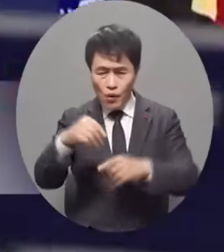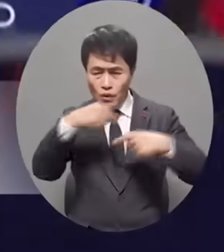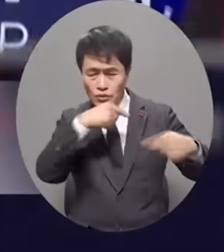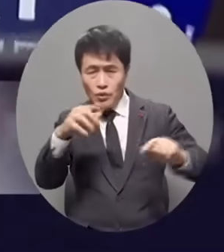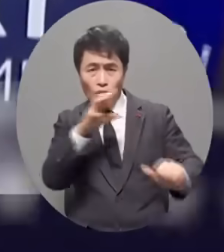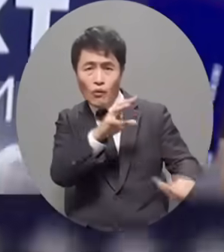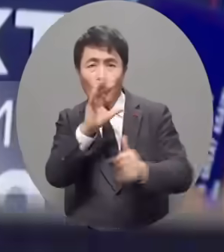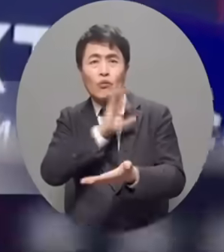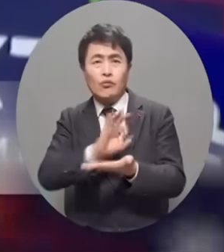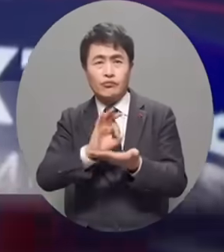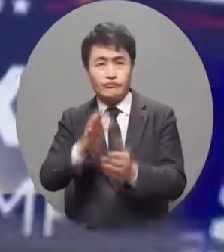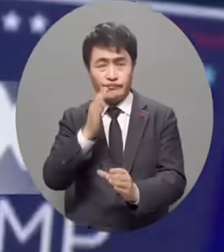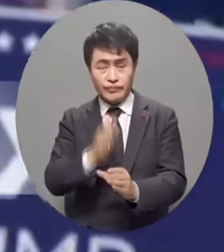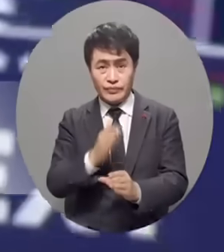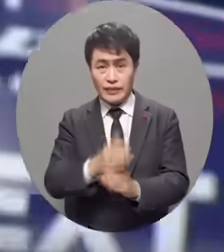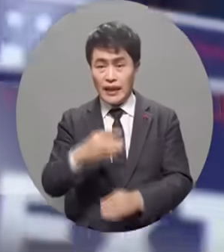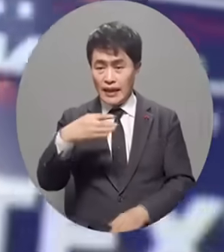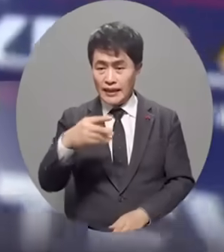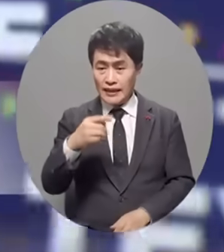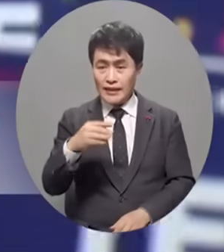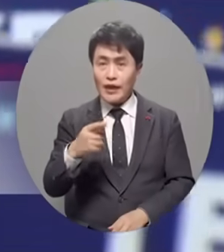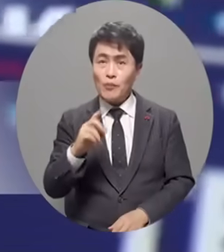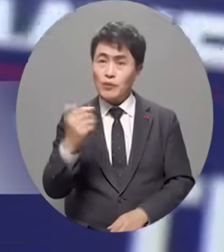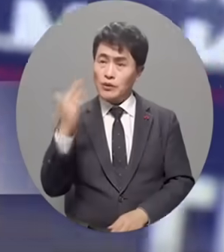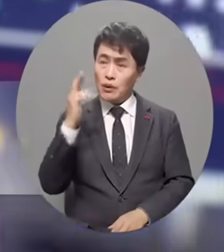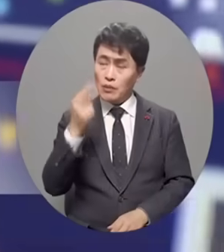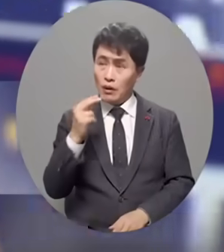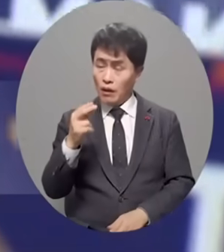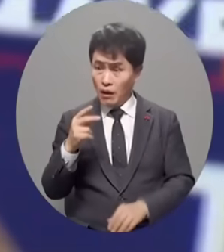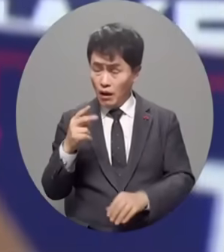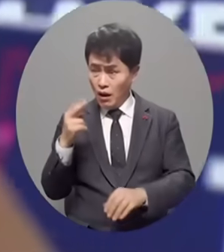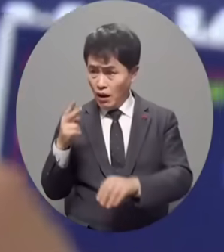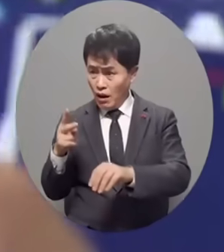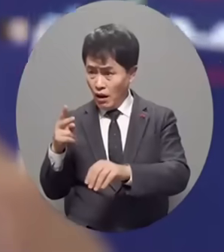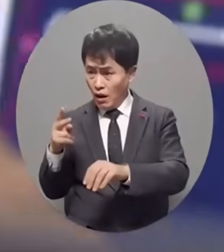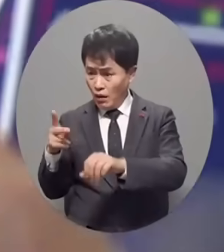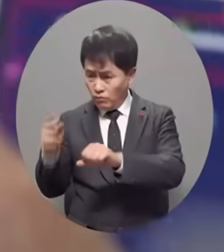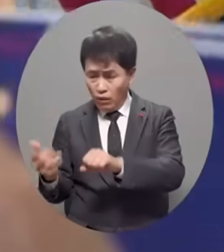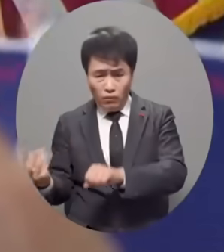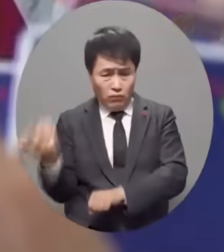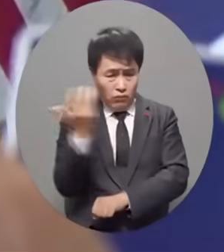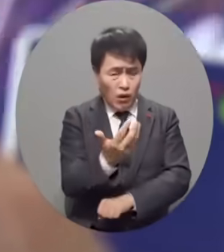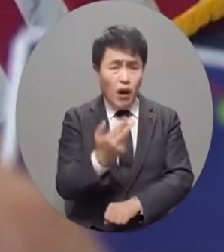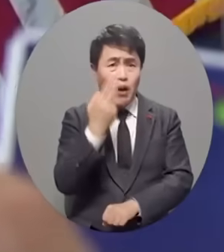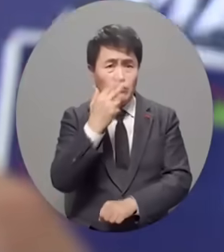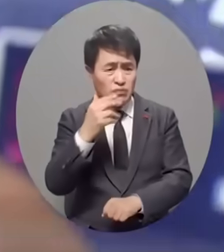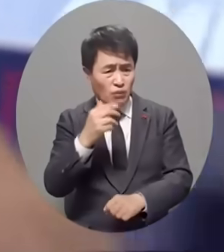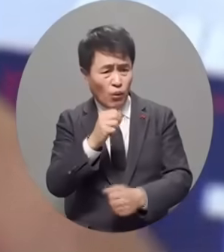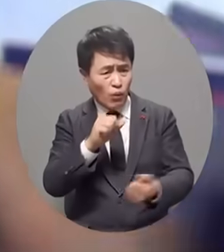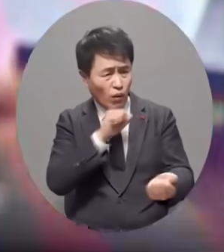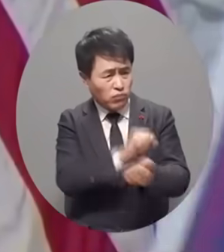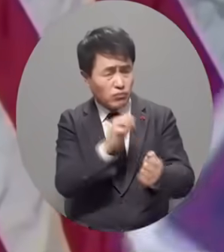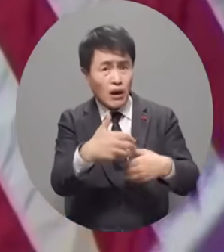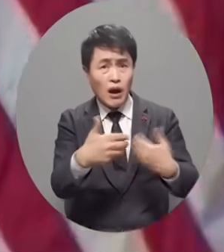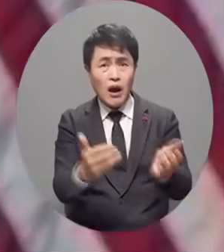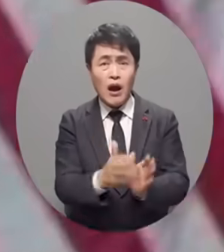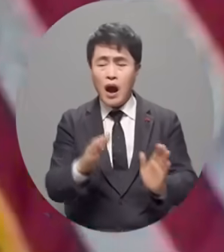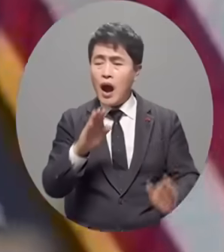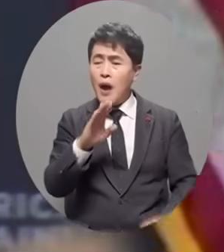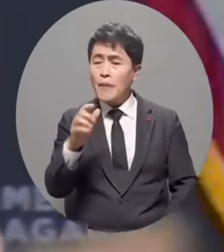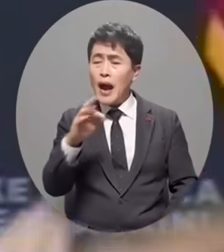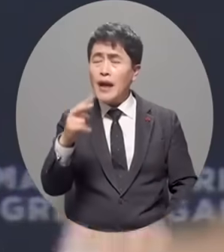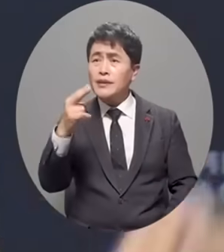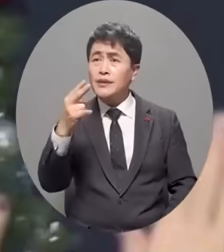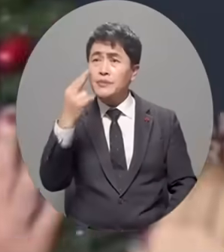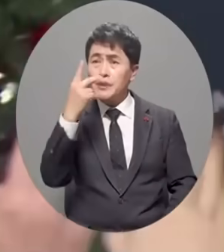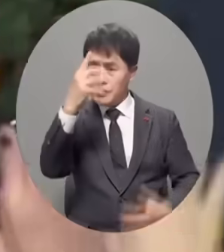쟁점이 되고 있습니다. 트럼프 전 대통령은 미입국자들이 미국을 오염시킨다며 거친 말로 연일 바이든 정부의 이민 정책을